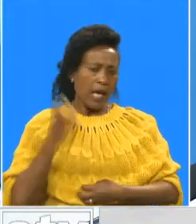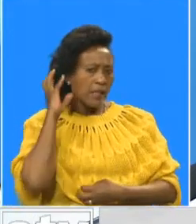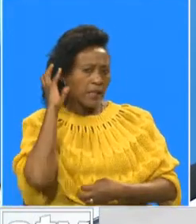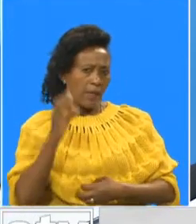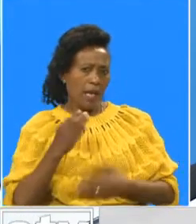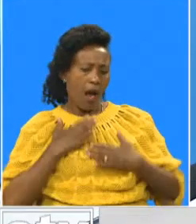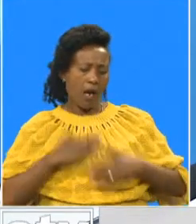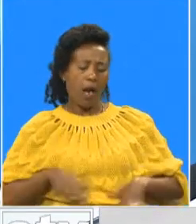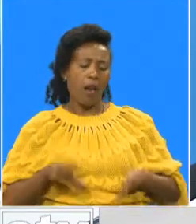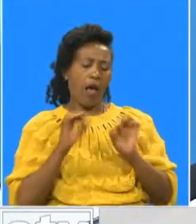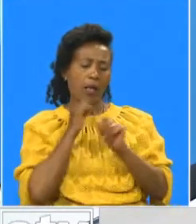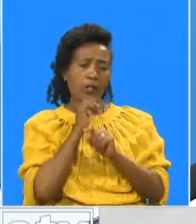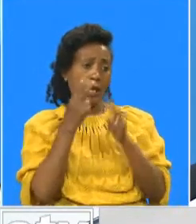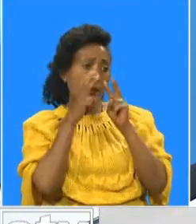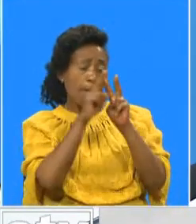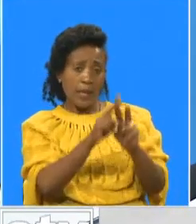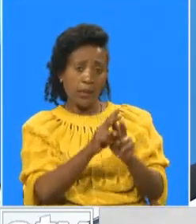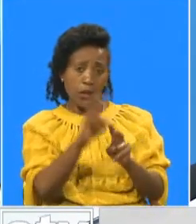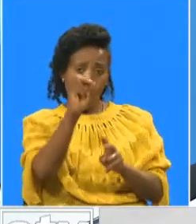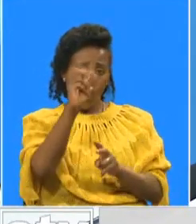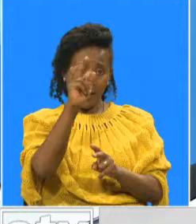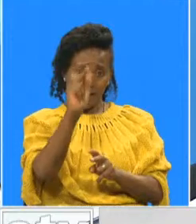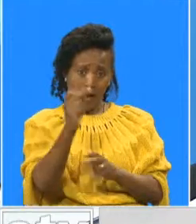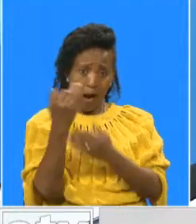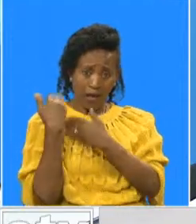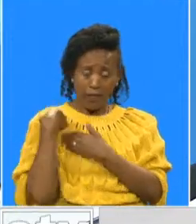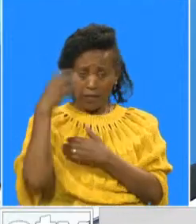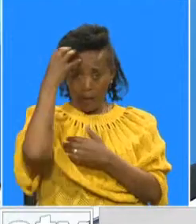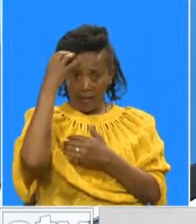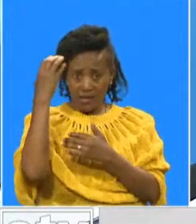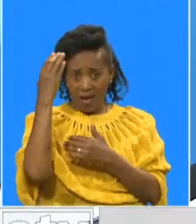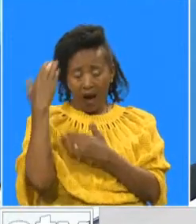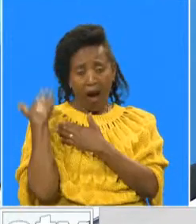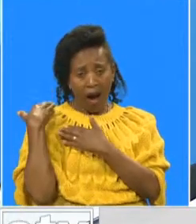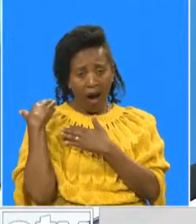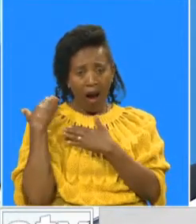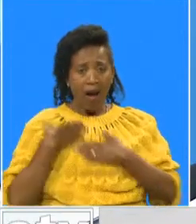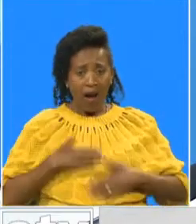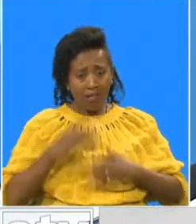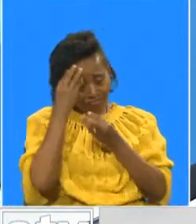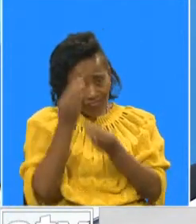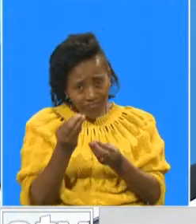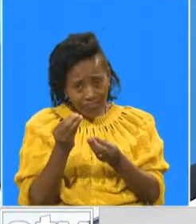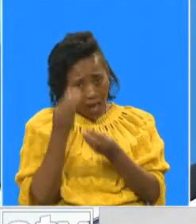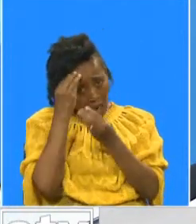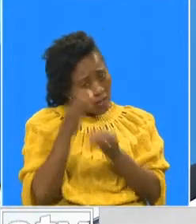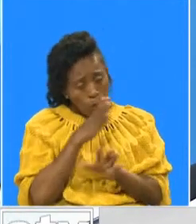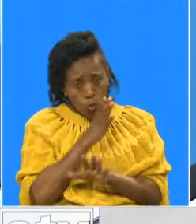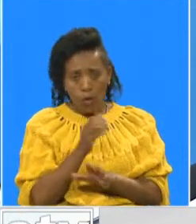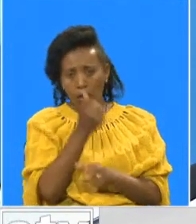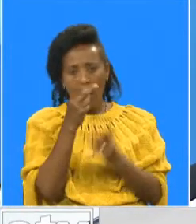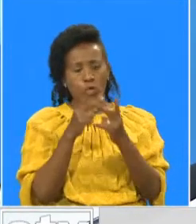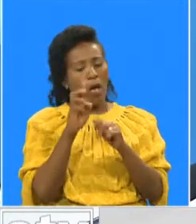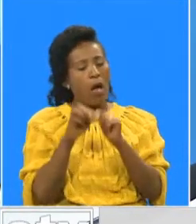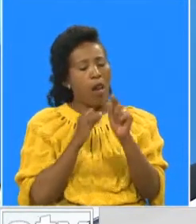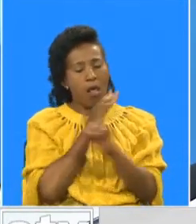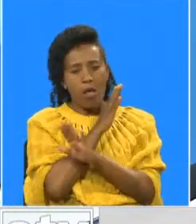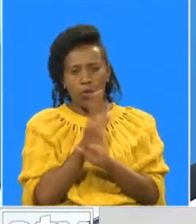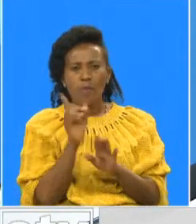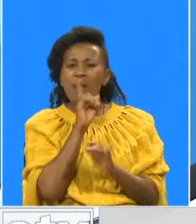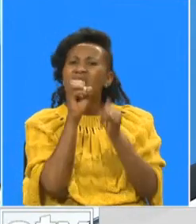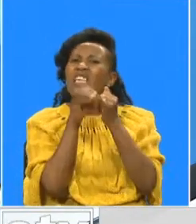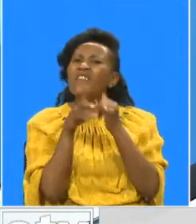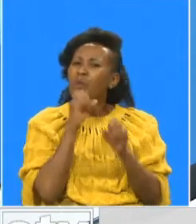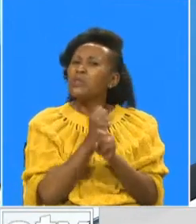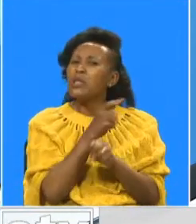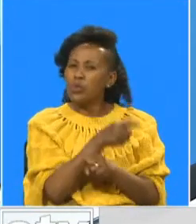አካል አላገኘውም። ለሚመለከተው የወረደው ኃላፊ ወይም ለመንግስት አካል አሳውቋል? አላሳወቅኩም፣ ሌላ ቦታ አልሄድኩም። በምን ዘርፍ